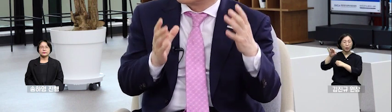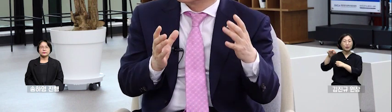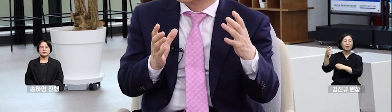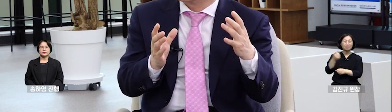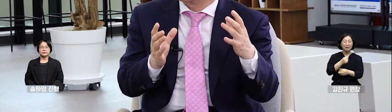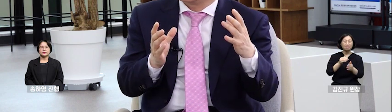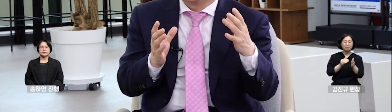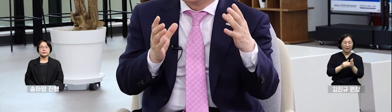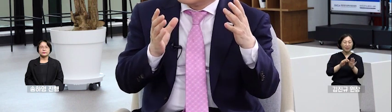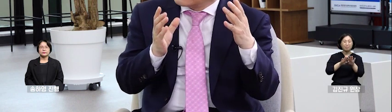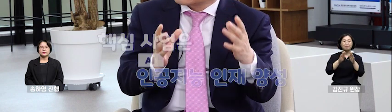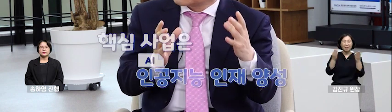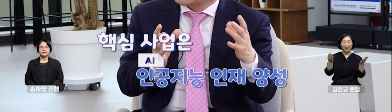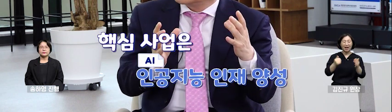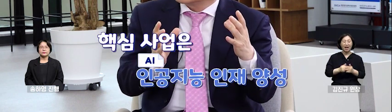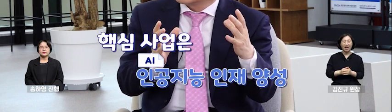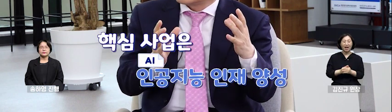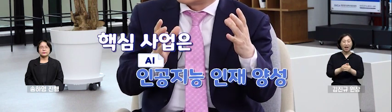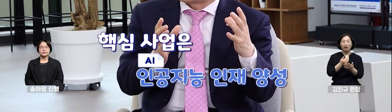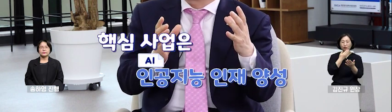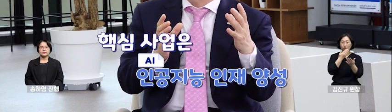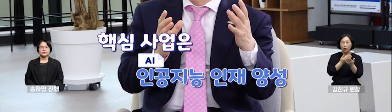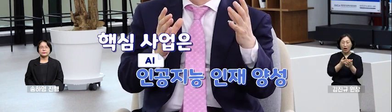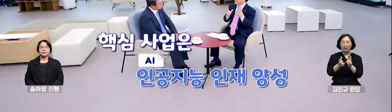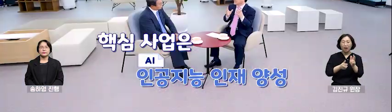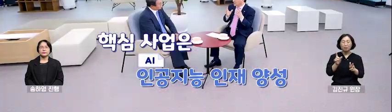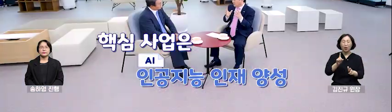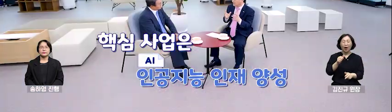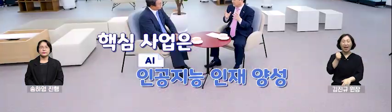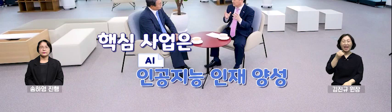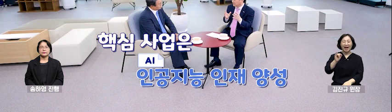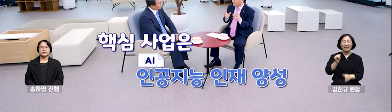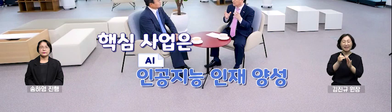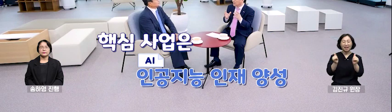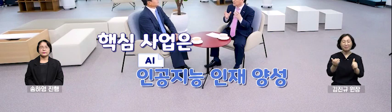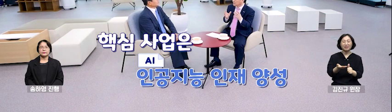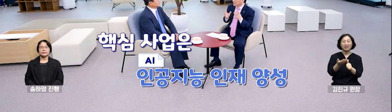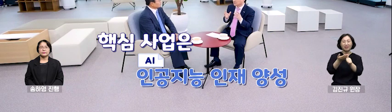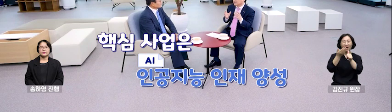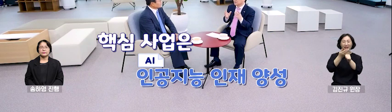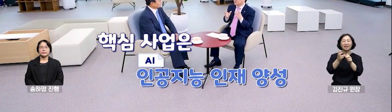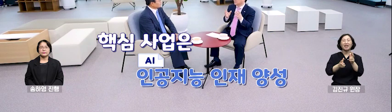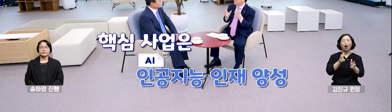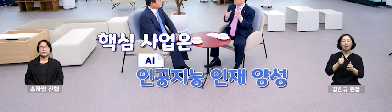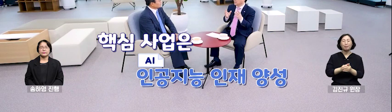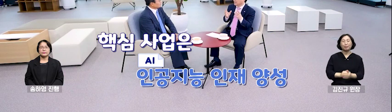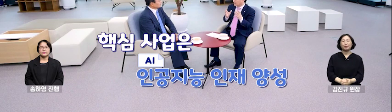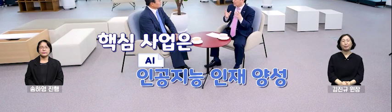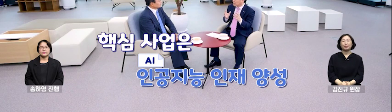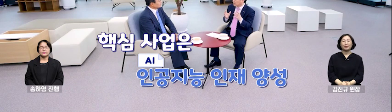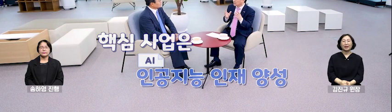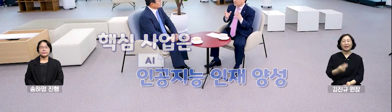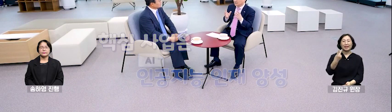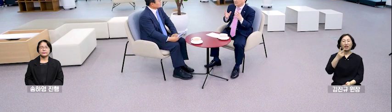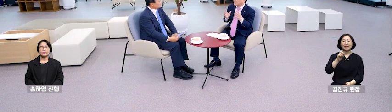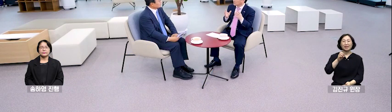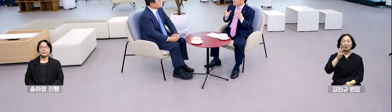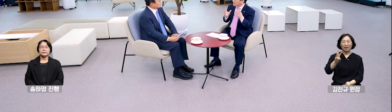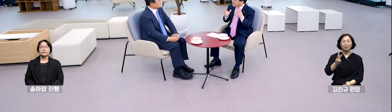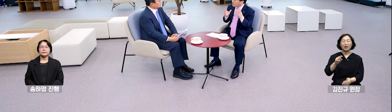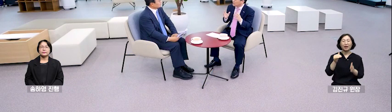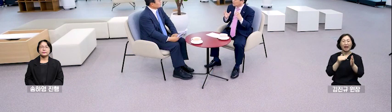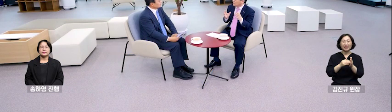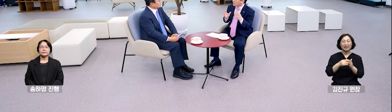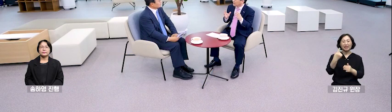에서 스퀘어를 오픈 하게 됐는데 핵심 사업은 ai 인재를 양성하는 그런 사업이 되겠습니다 그래서 2023년까지 약한